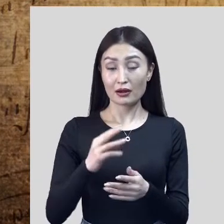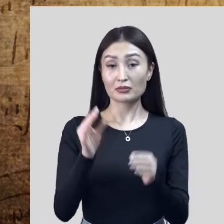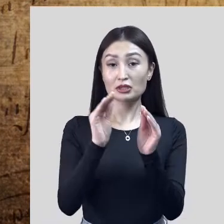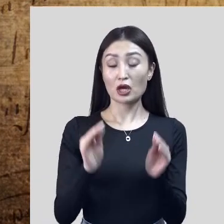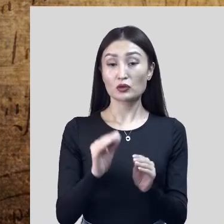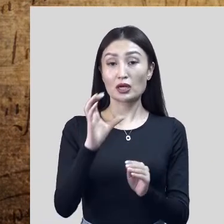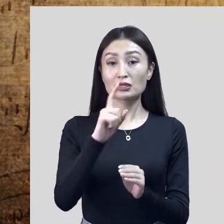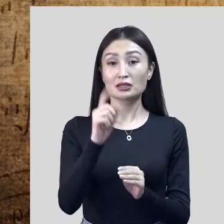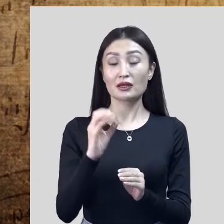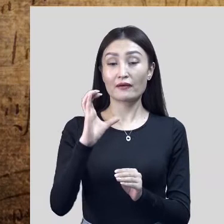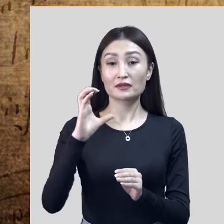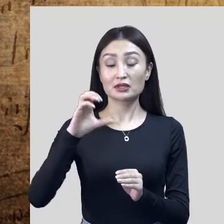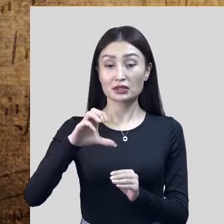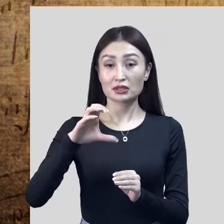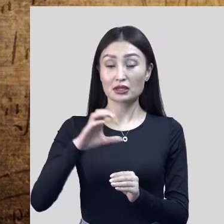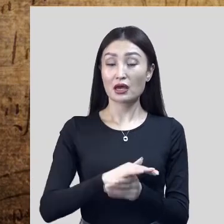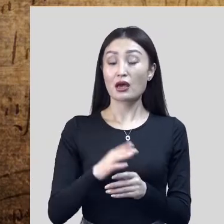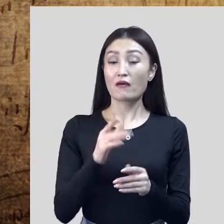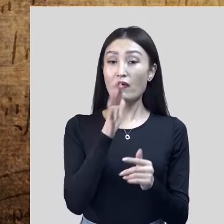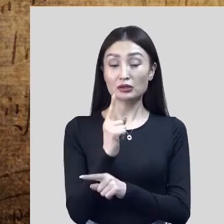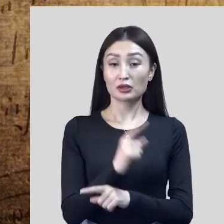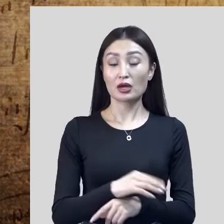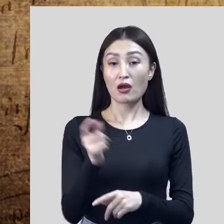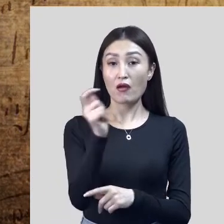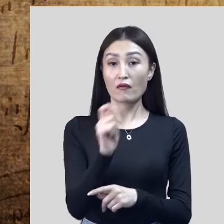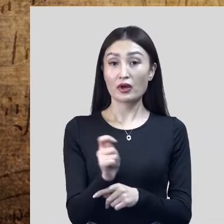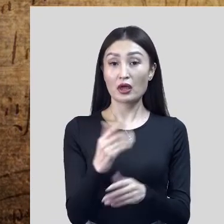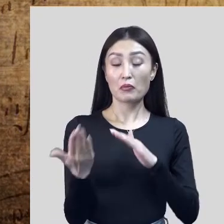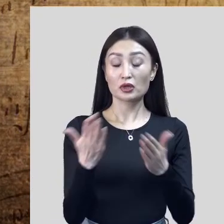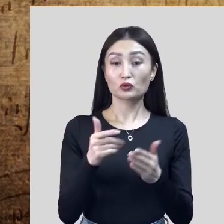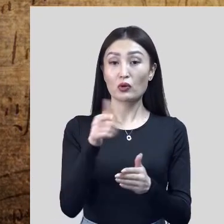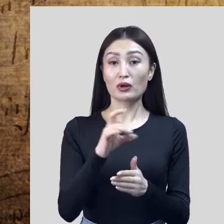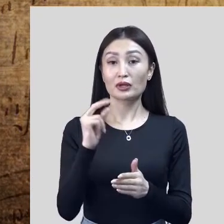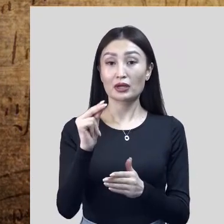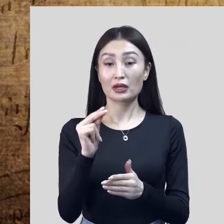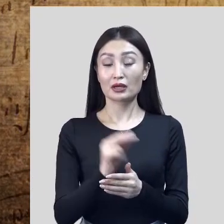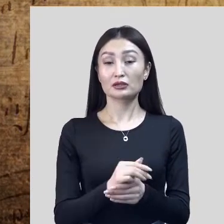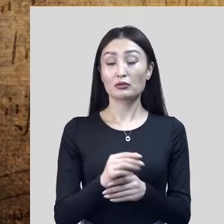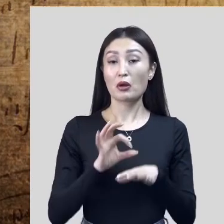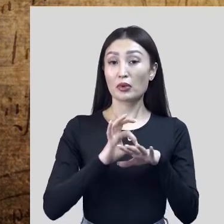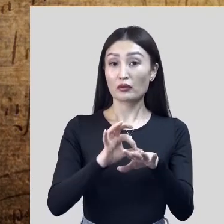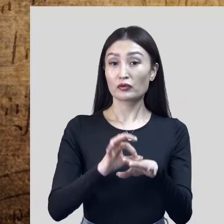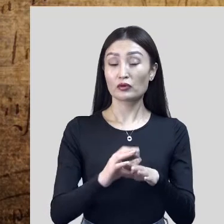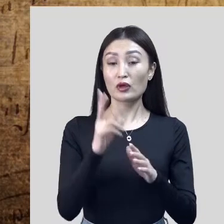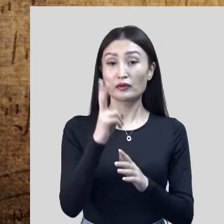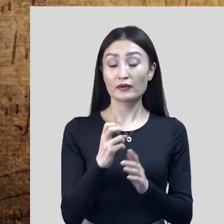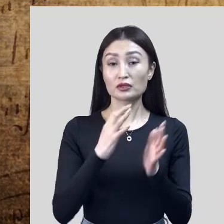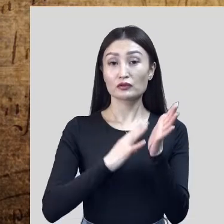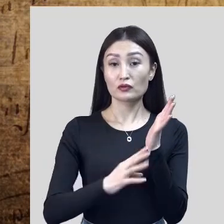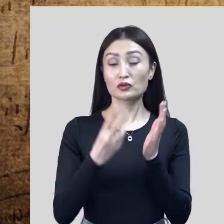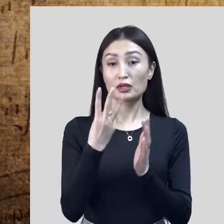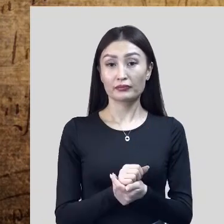статуя Зевса, созданная Фидием. На время игр запрещалась война между греческими полисами, всего было проведено